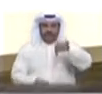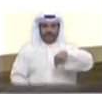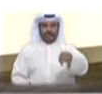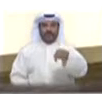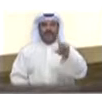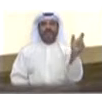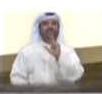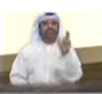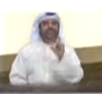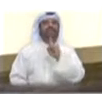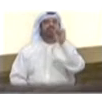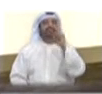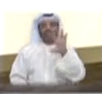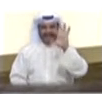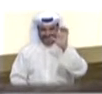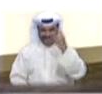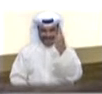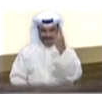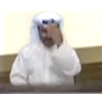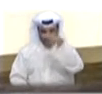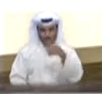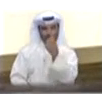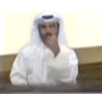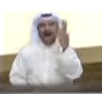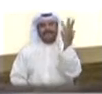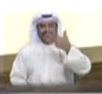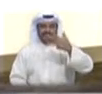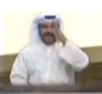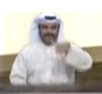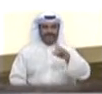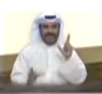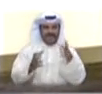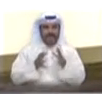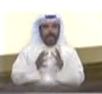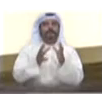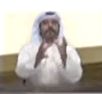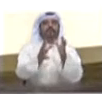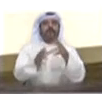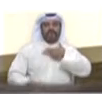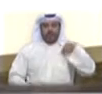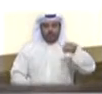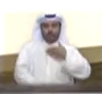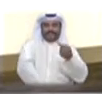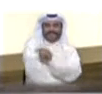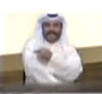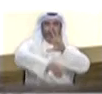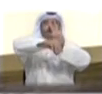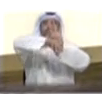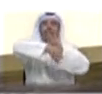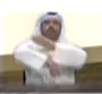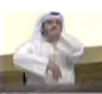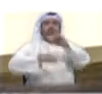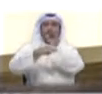شهر سبتمبر، بحضور يعني رئيس فرقة البعثة الحج الكويتية وأطباء البعثة ورئيس